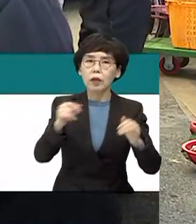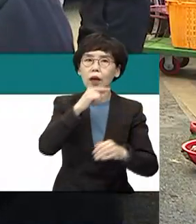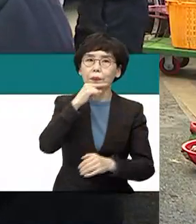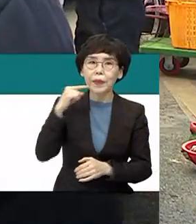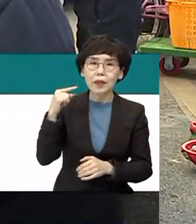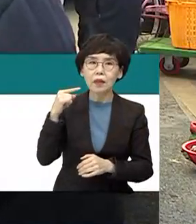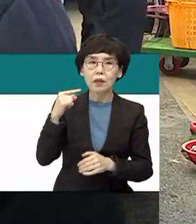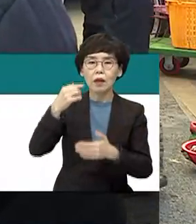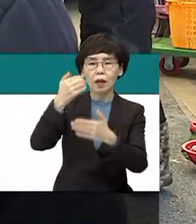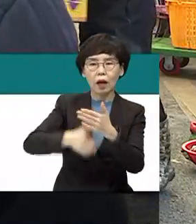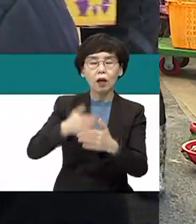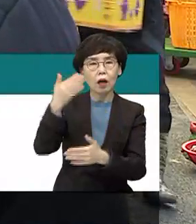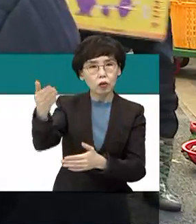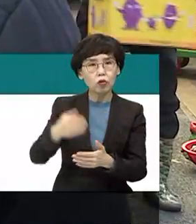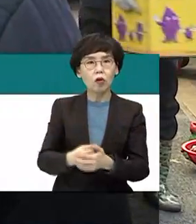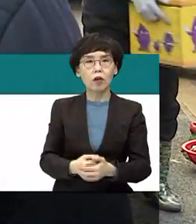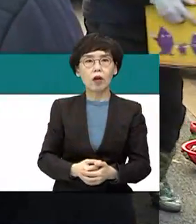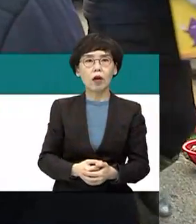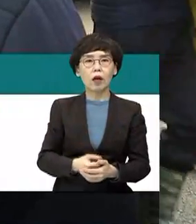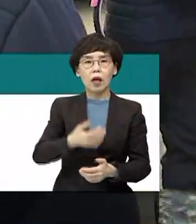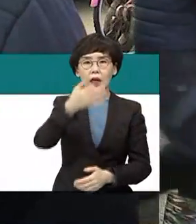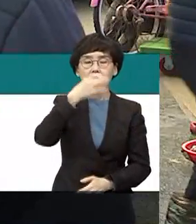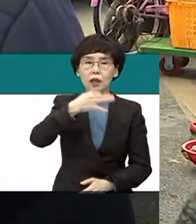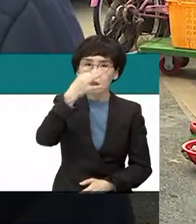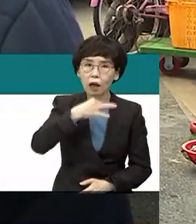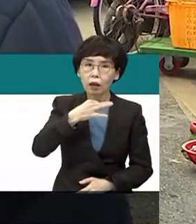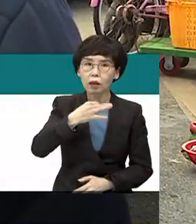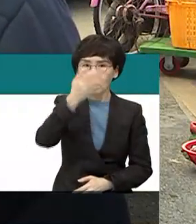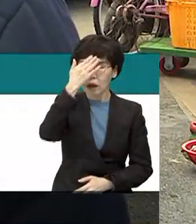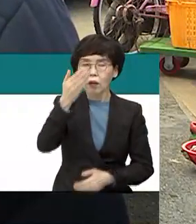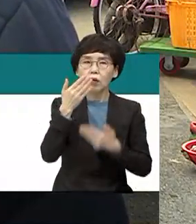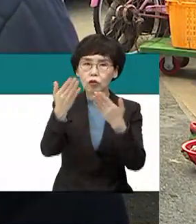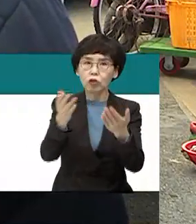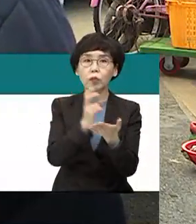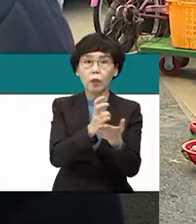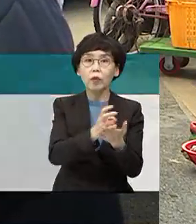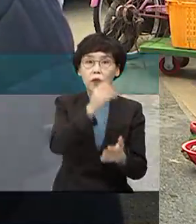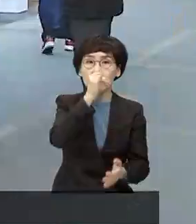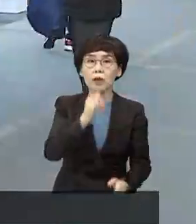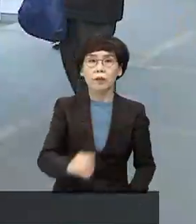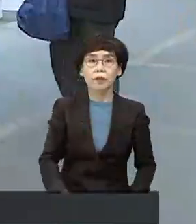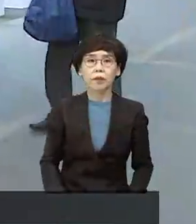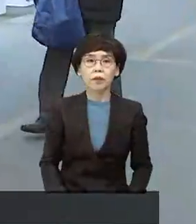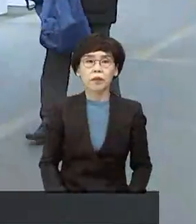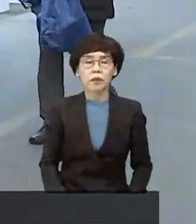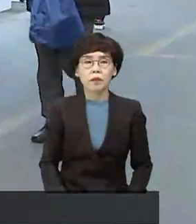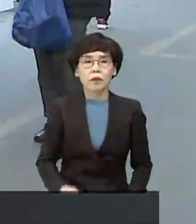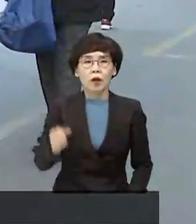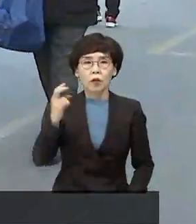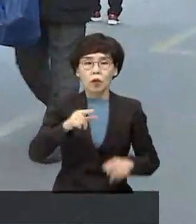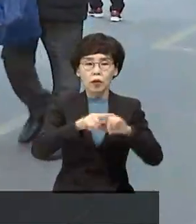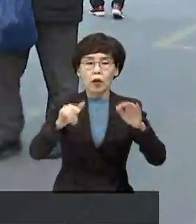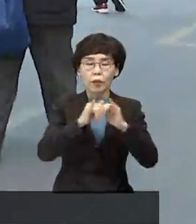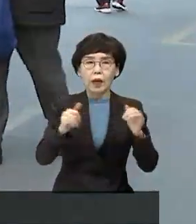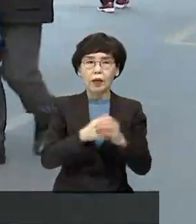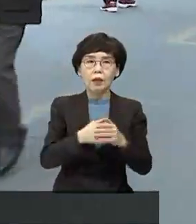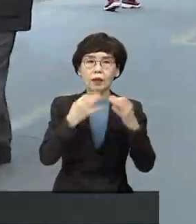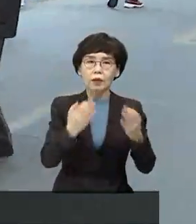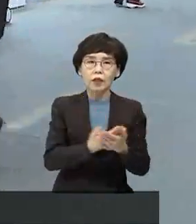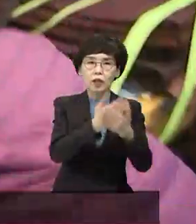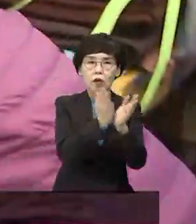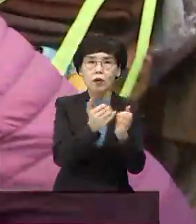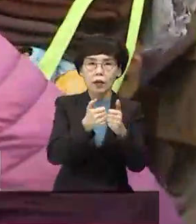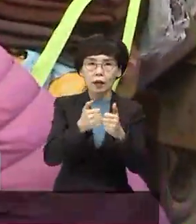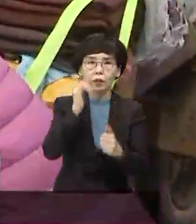빚을 감면해주거나 이자를 탕감해주는 그런 제도도 있습니다. 또 서민금융진흥원